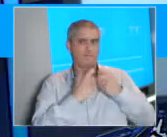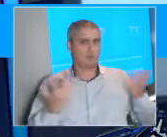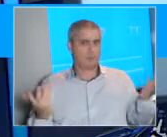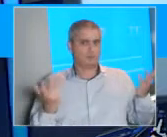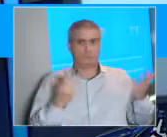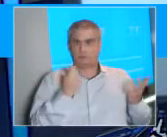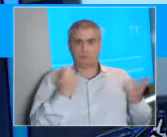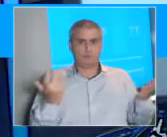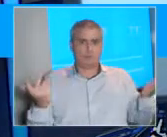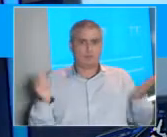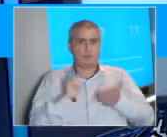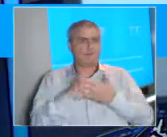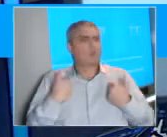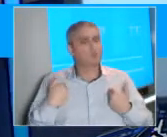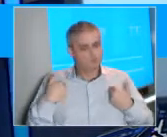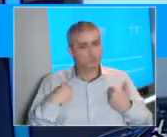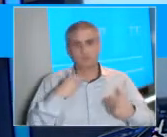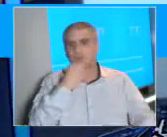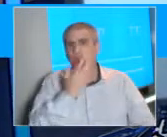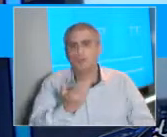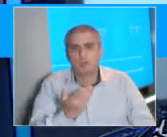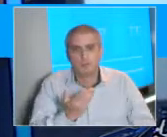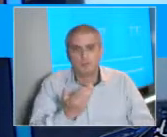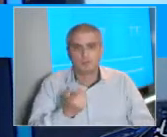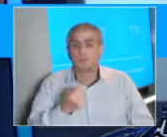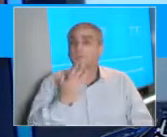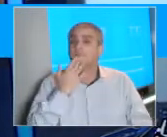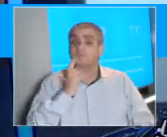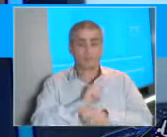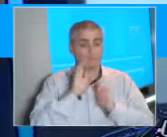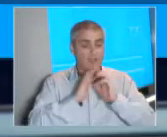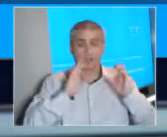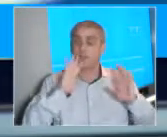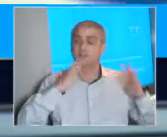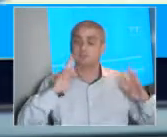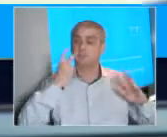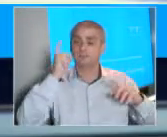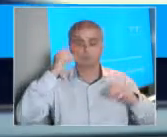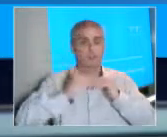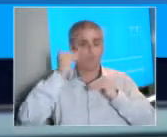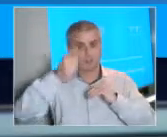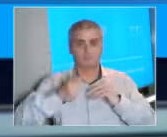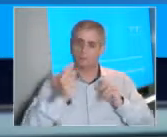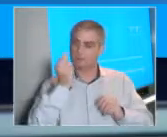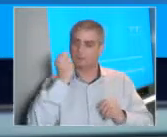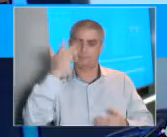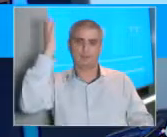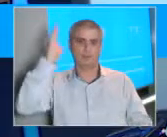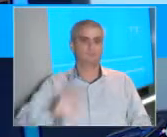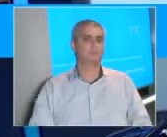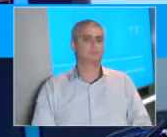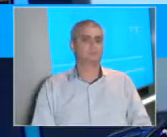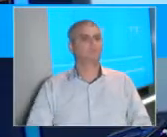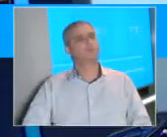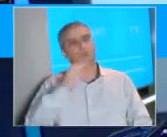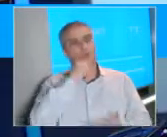עם סכומים כאלה ועל חשבונן. ואני אומר, כמי שמכיר את החשבונות הלאומית של ישראל, בטווח של 10 ו-20 שנה קדימה, זה פינאץ. אני אשאל